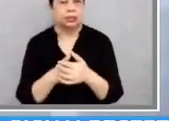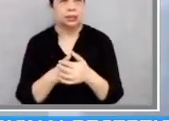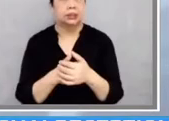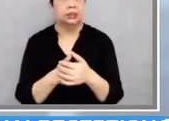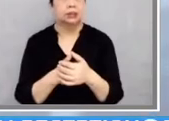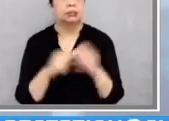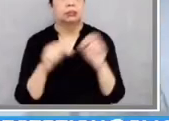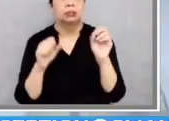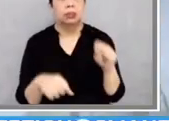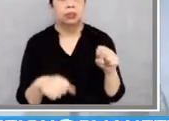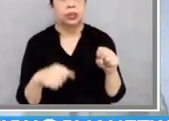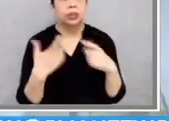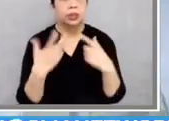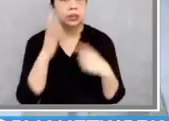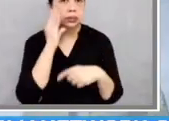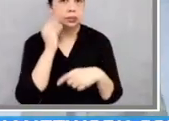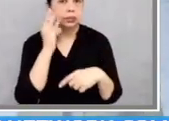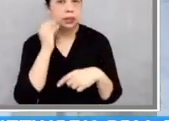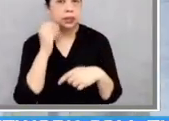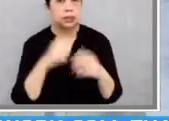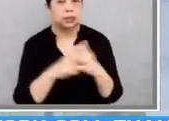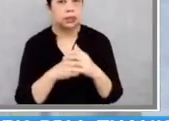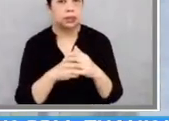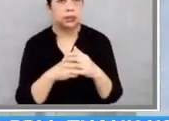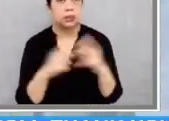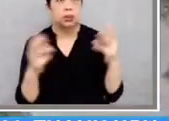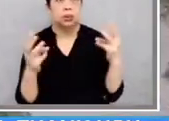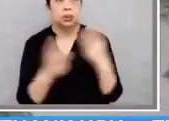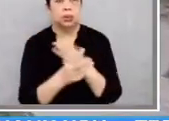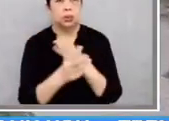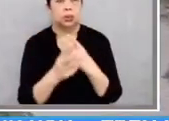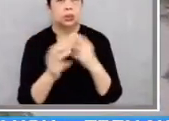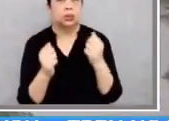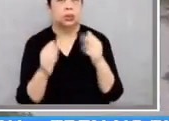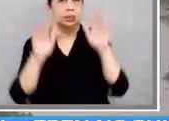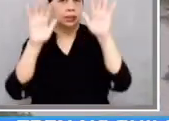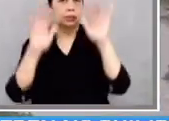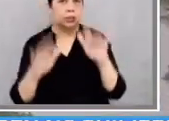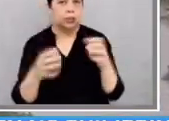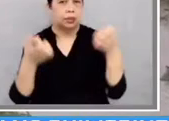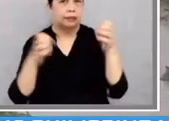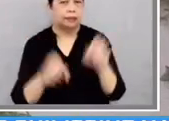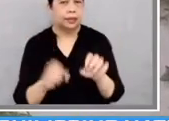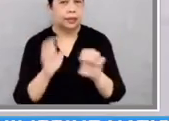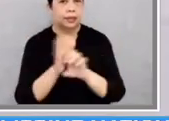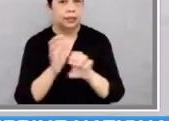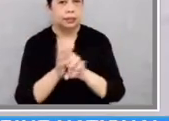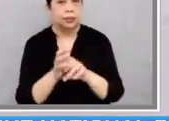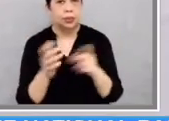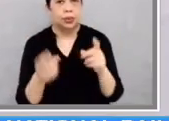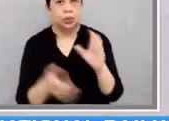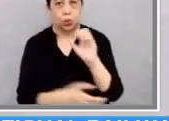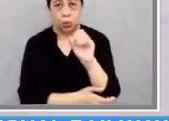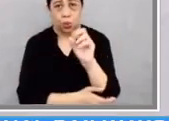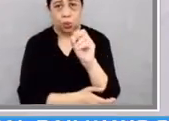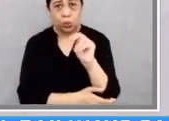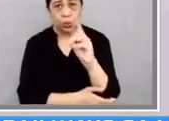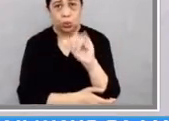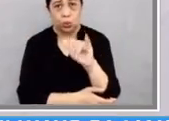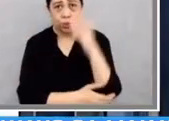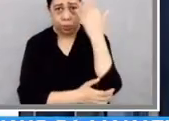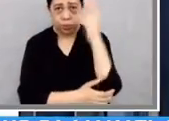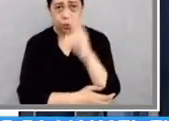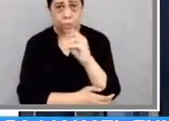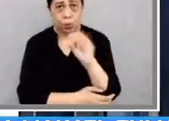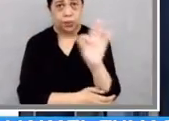tayo maka-experience ng extreme rainfall event kagaya po ng isang example ng Ondoy noong 2009